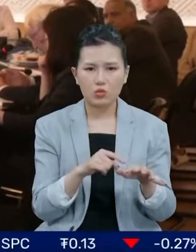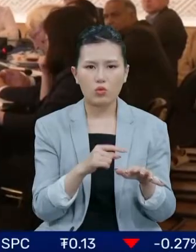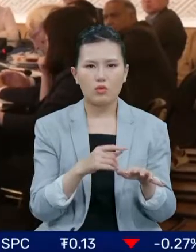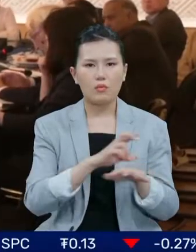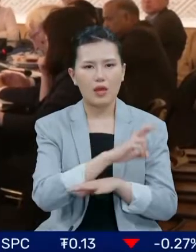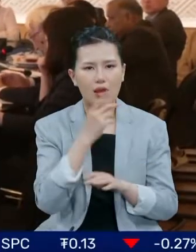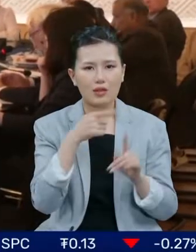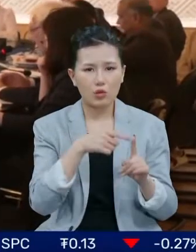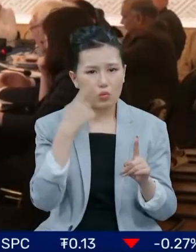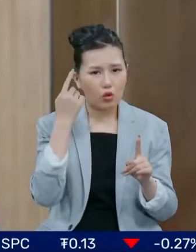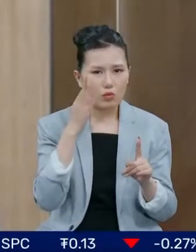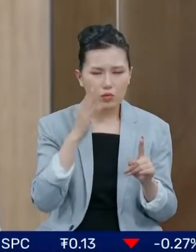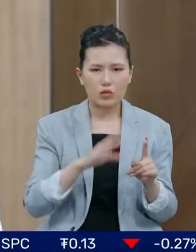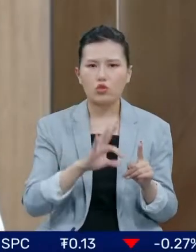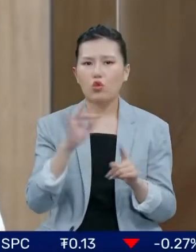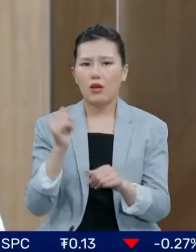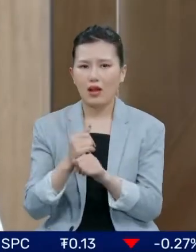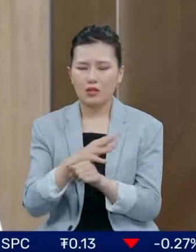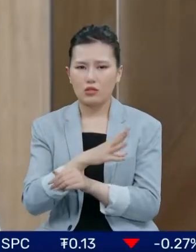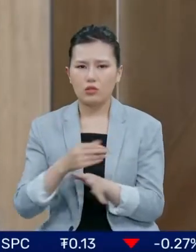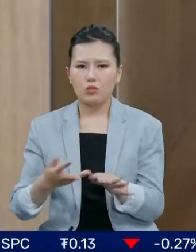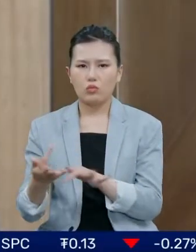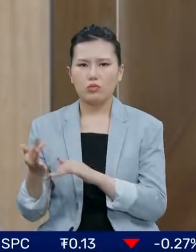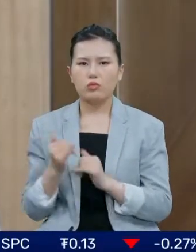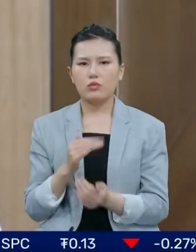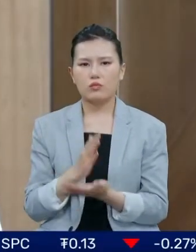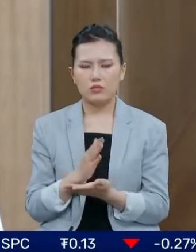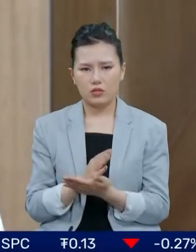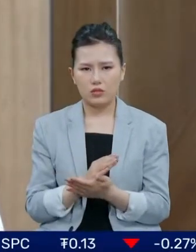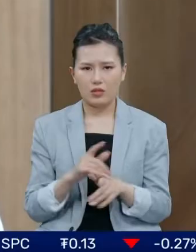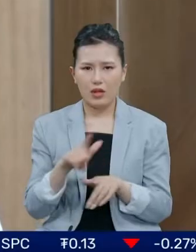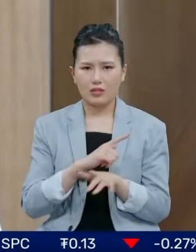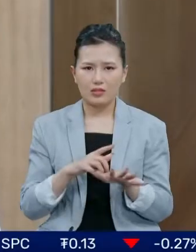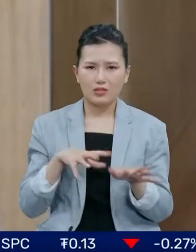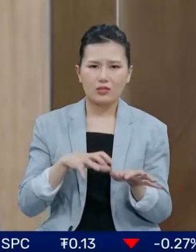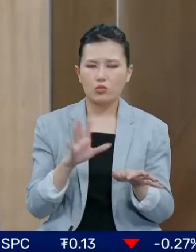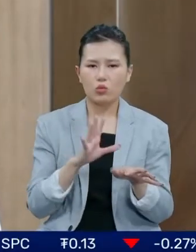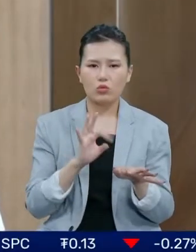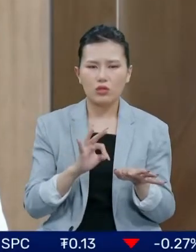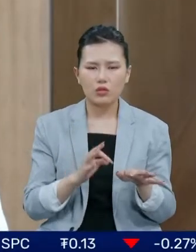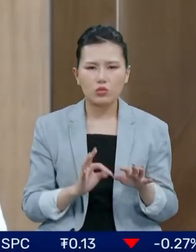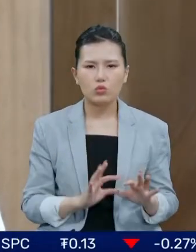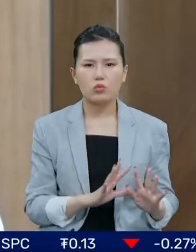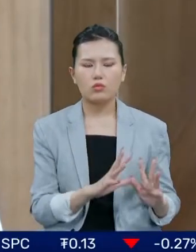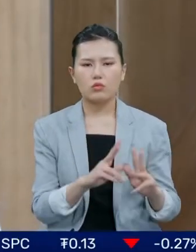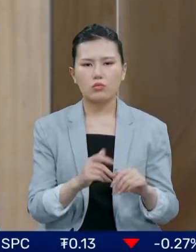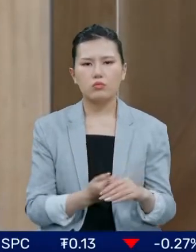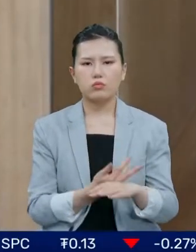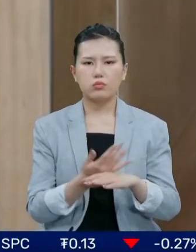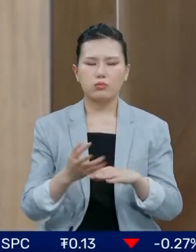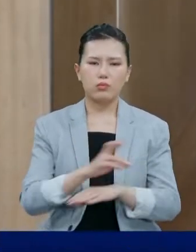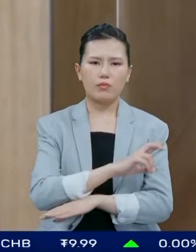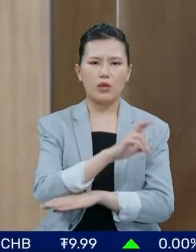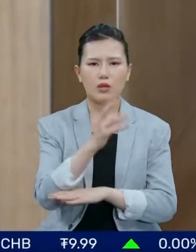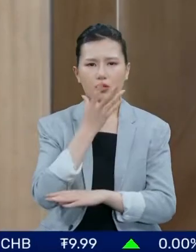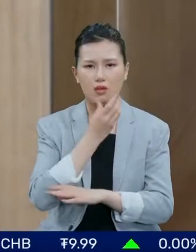байна гэлээ. Тэ экосистемийг одоо дахин одоо нөхөн сэргээ хэлбэрэх одоо ийм байгалийн унган төрөх байдлыг одоо хадгалахад л